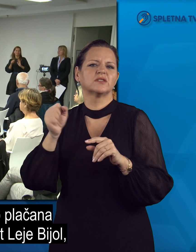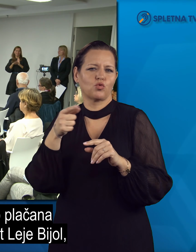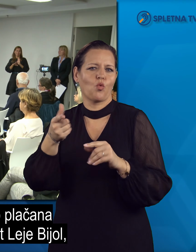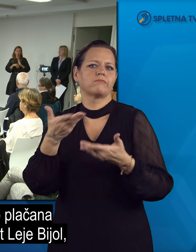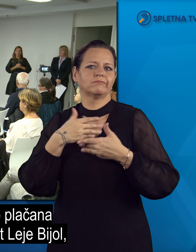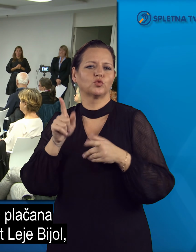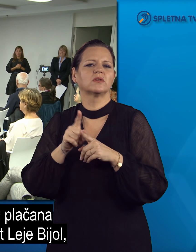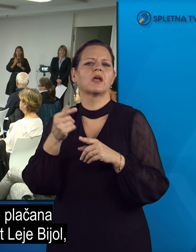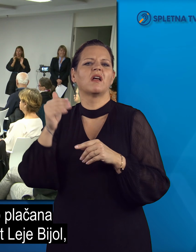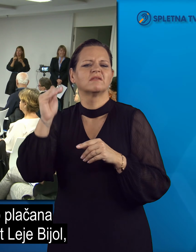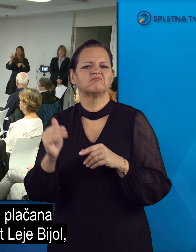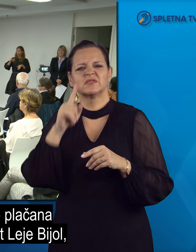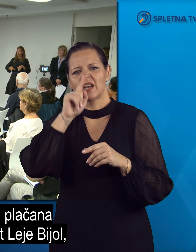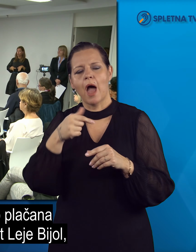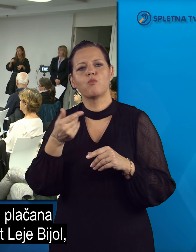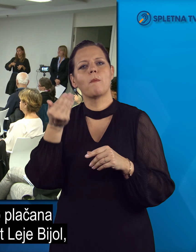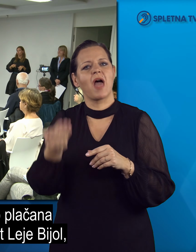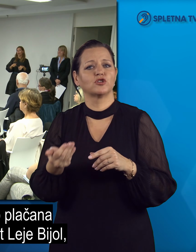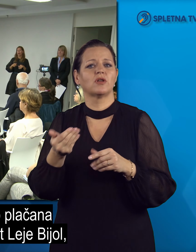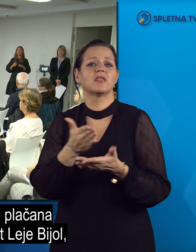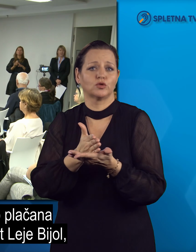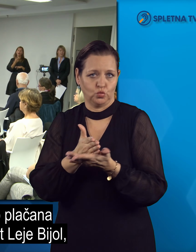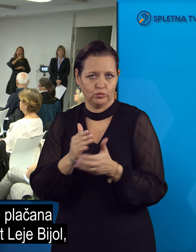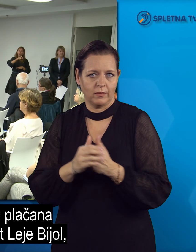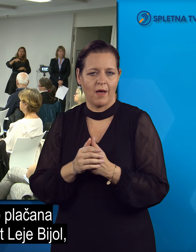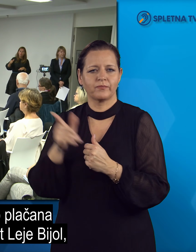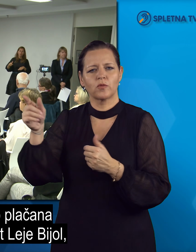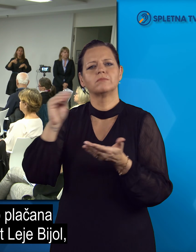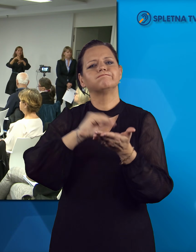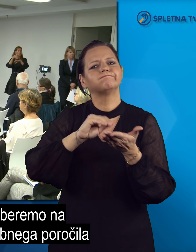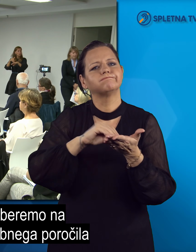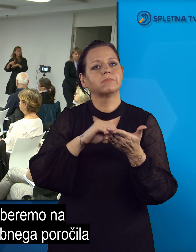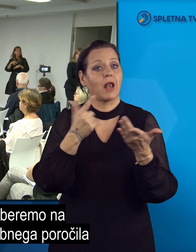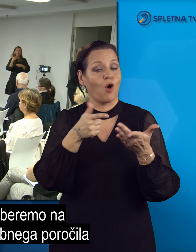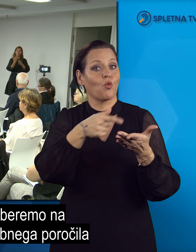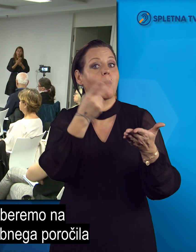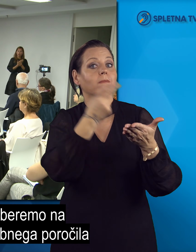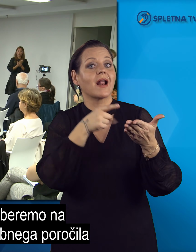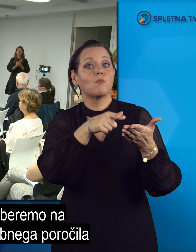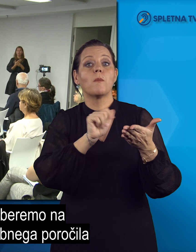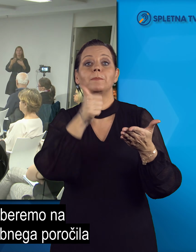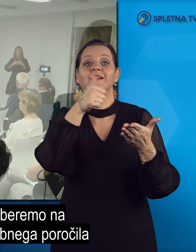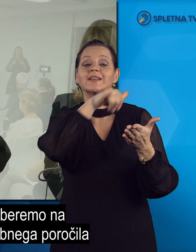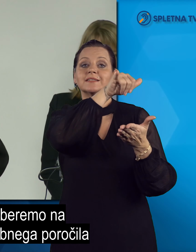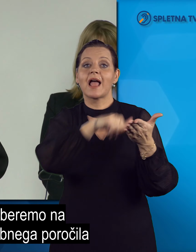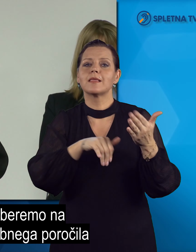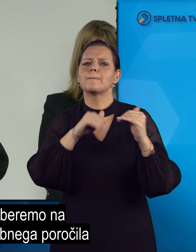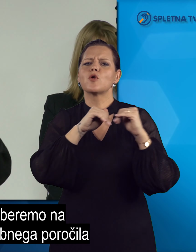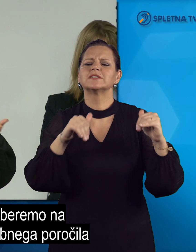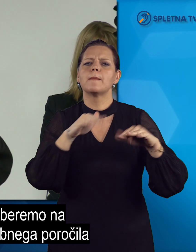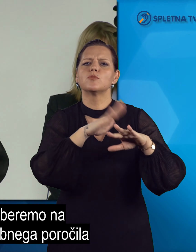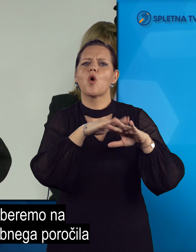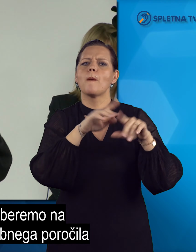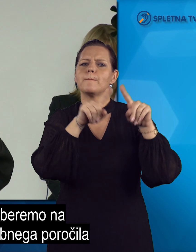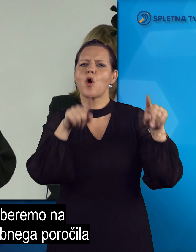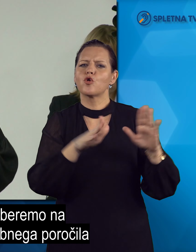lahko preberemo na prvih straneh posebnega poročila Položaj gluhih v izobraževalnem sistemu.